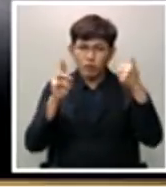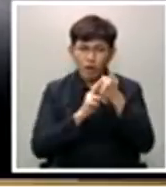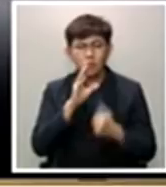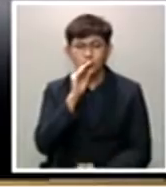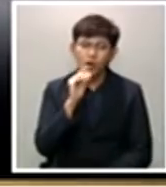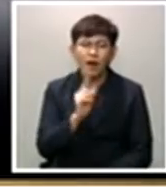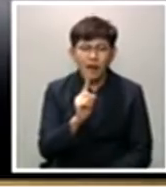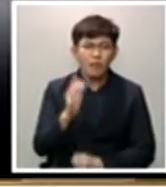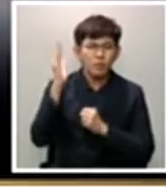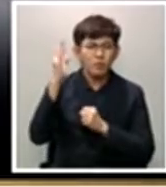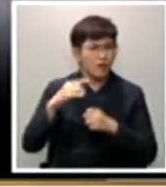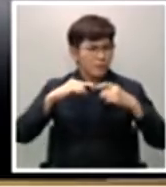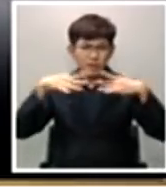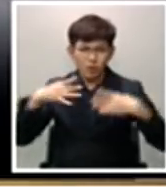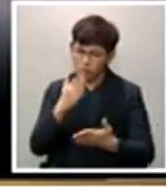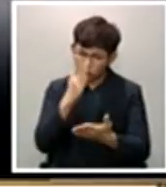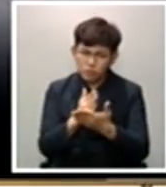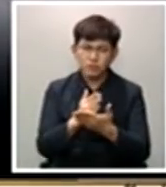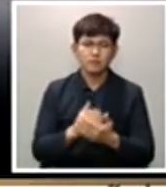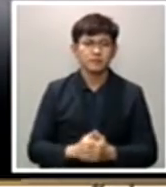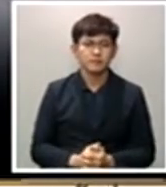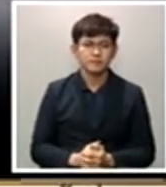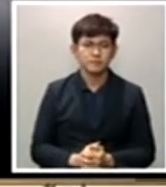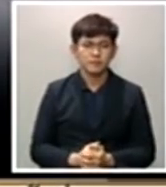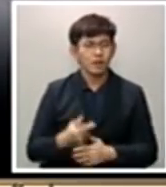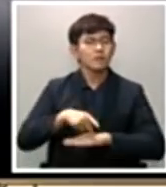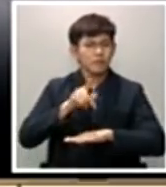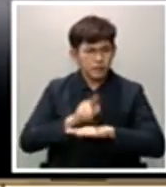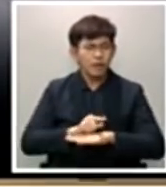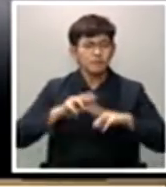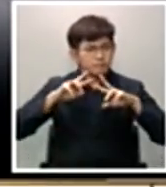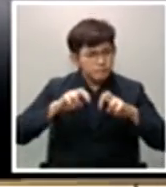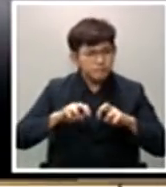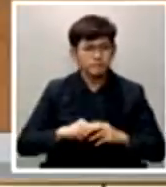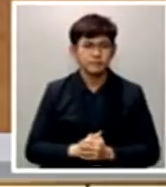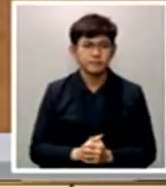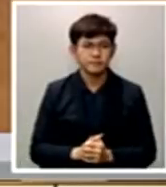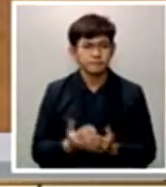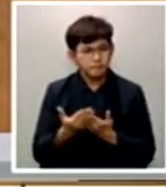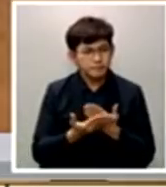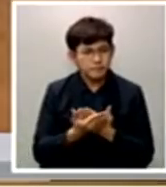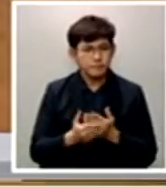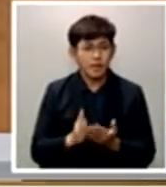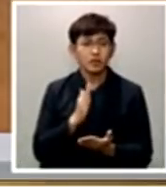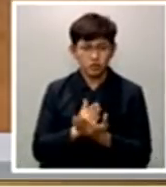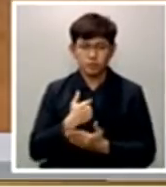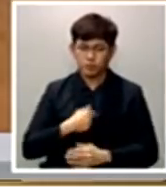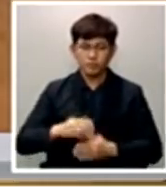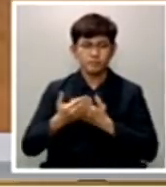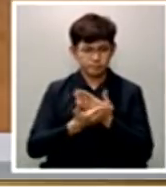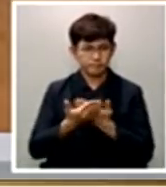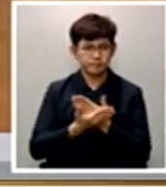ไรถ้ามันนอกประเด็นท่านก็ต้องหยุด ครับ ท่านประธานวินิจฉัยด้วยครับ ครับถ้าท่านหยุดพูดผมก็จะวินิจฉัย